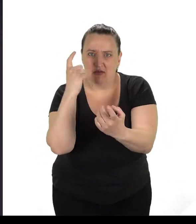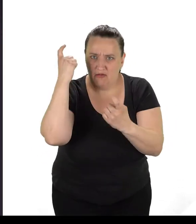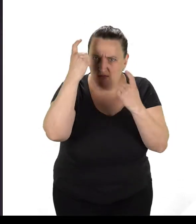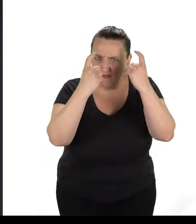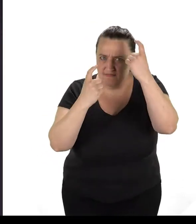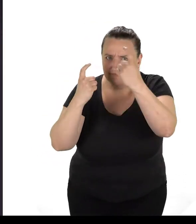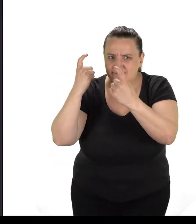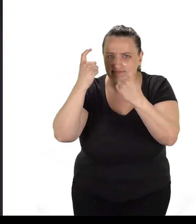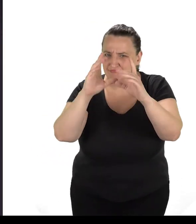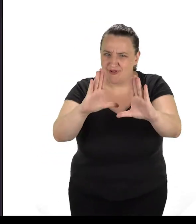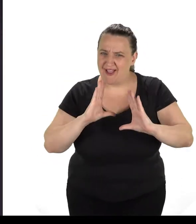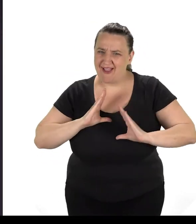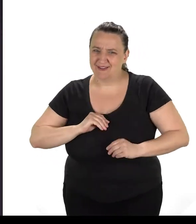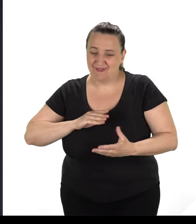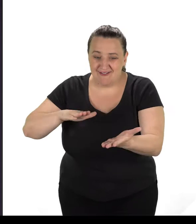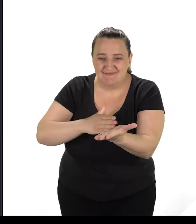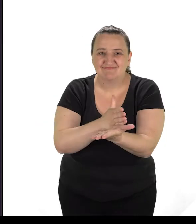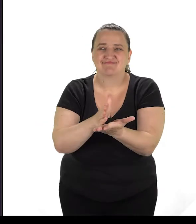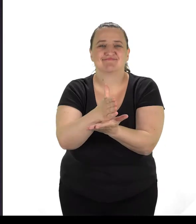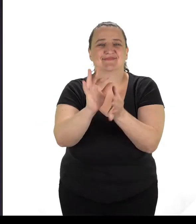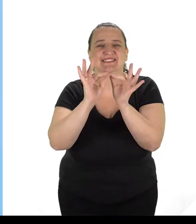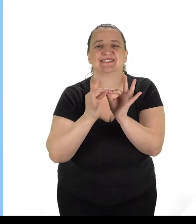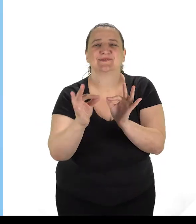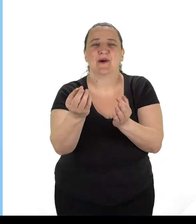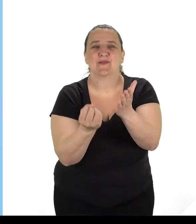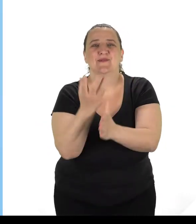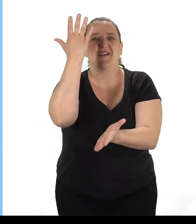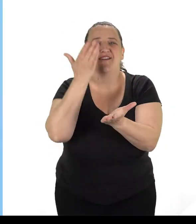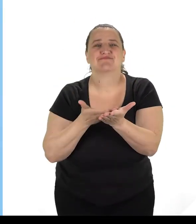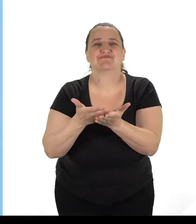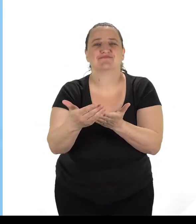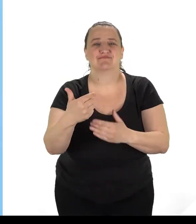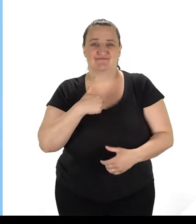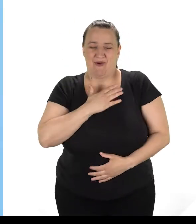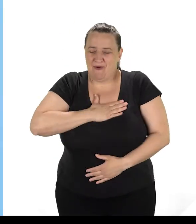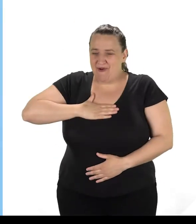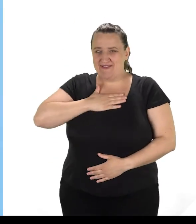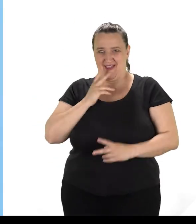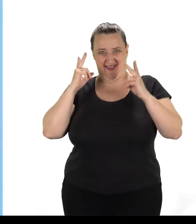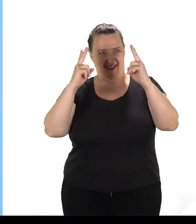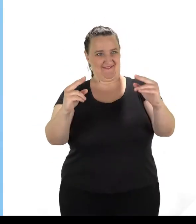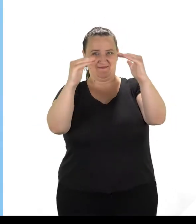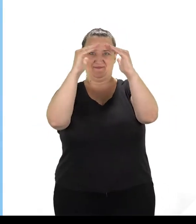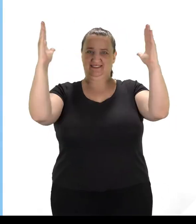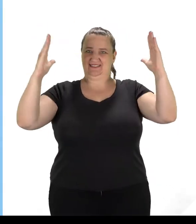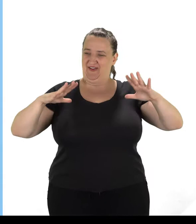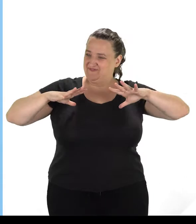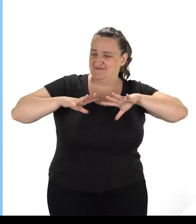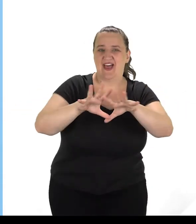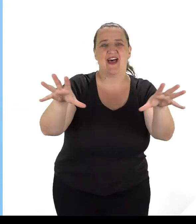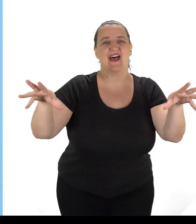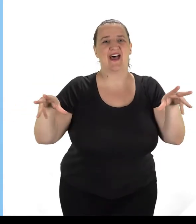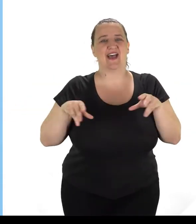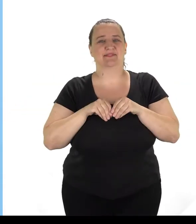soyez rassurés, c'est juste une nouvelle histoire qui démarre. Moi, je suis content. Je vais découvrir le rythme de ma